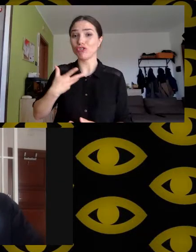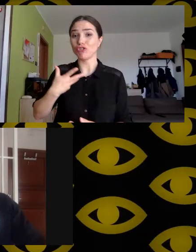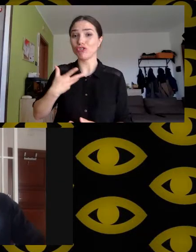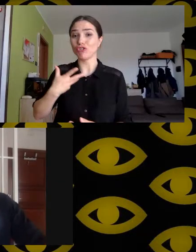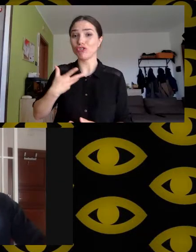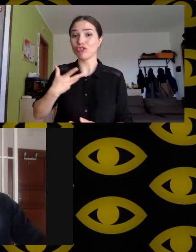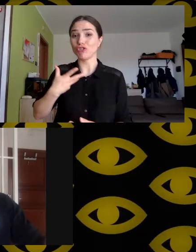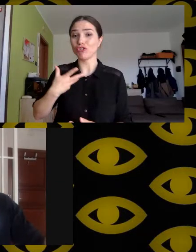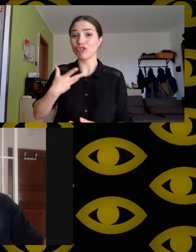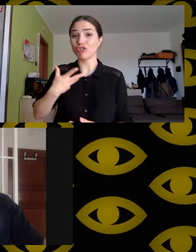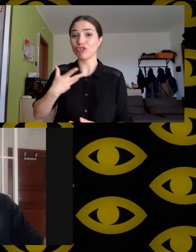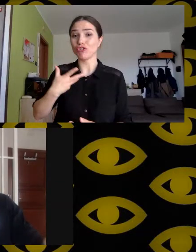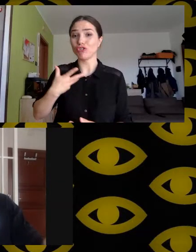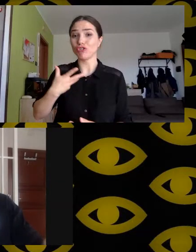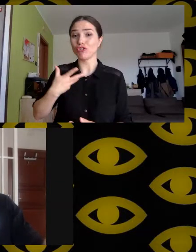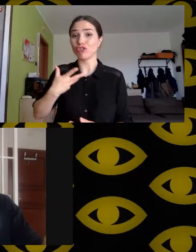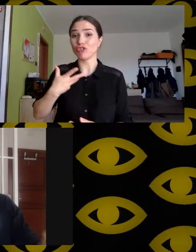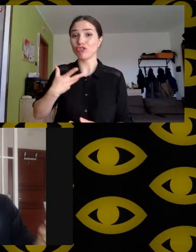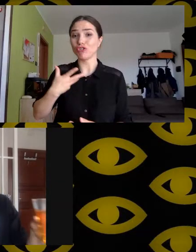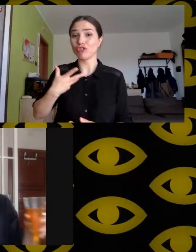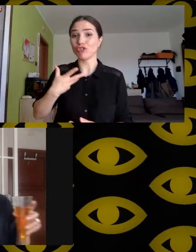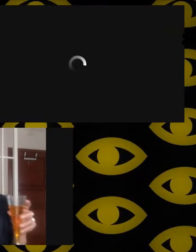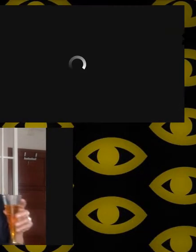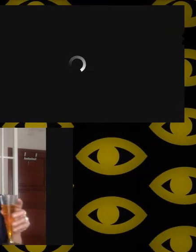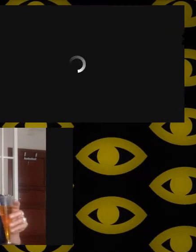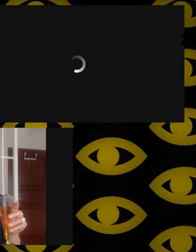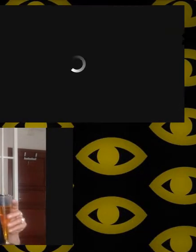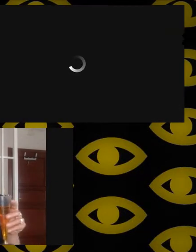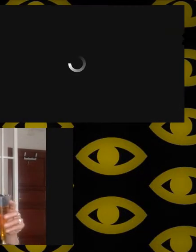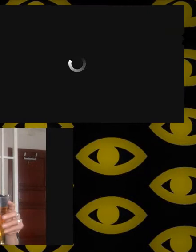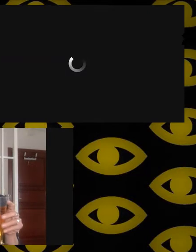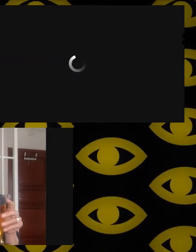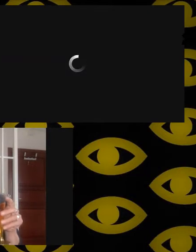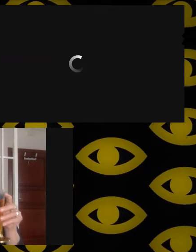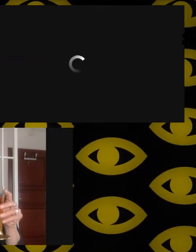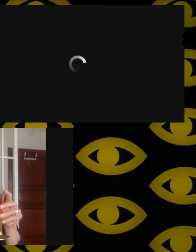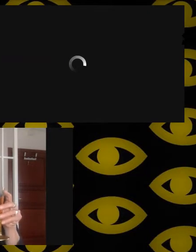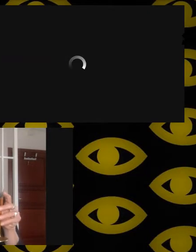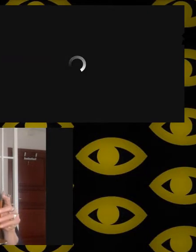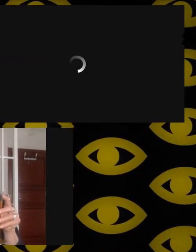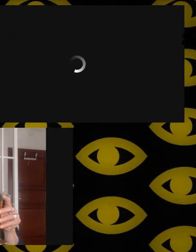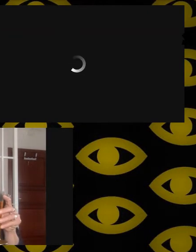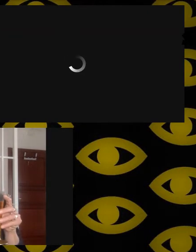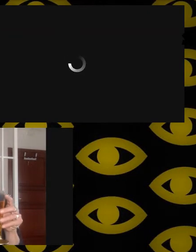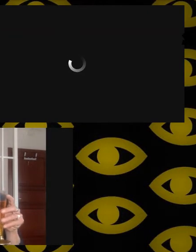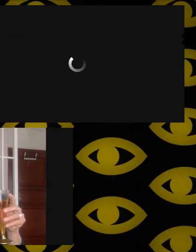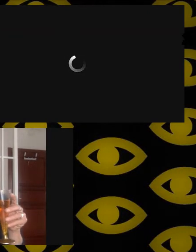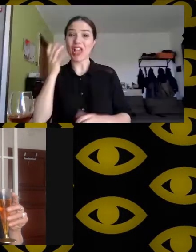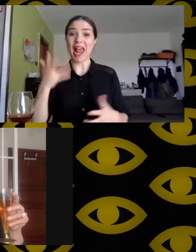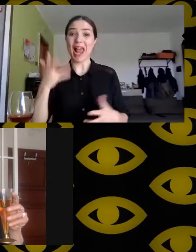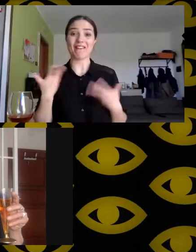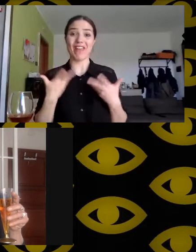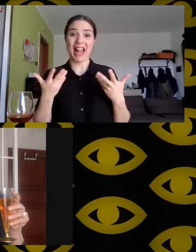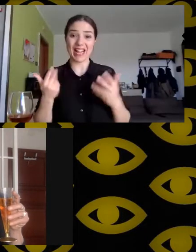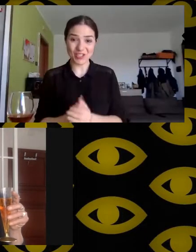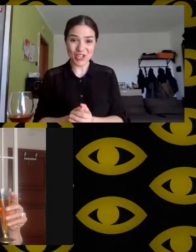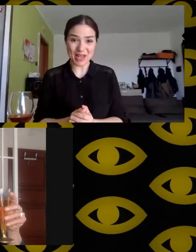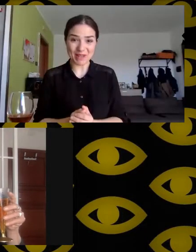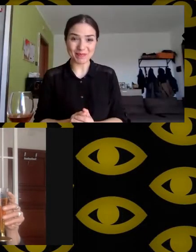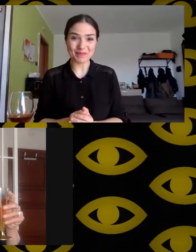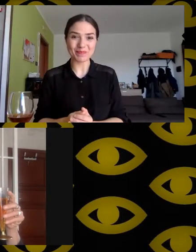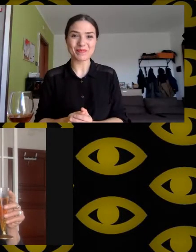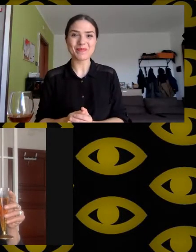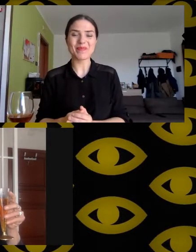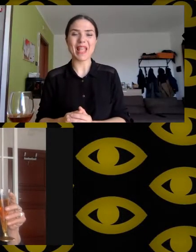nostro brindisi, perché questo vuole essere anche un'ora, come dice il titolo, gialla e felice. Lo yellow è più arancio, va bene?